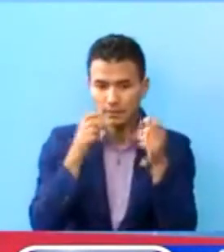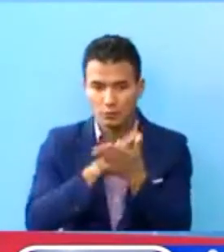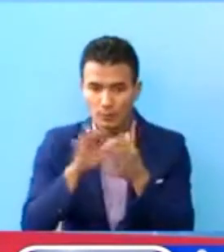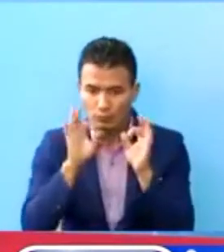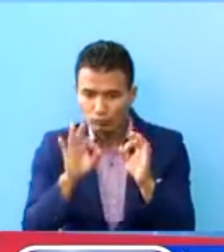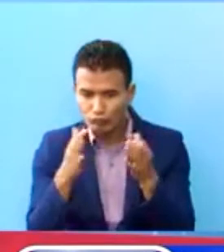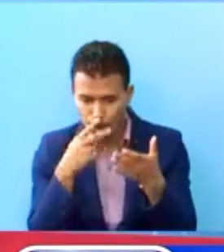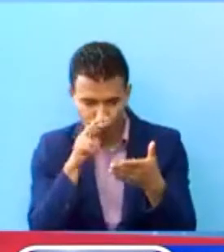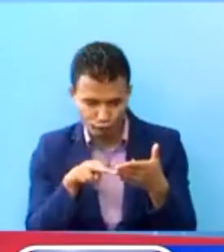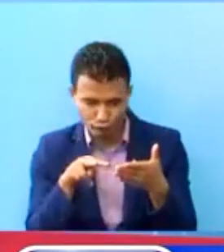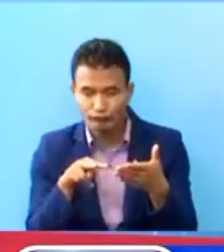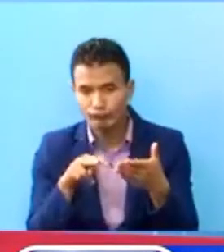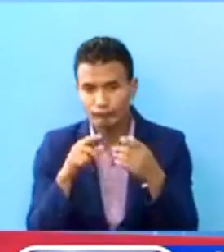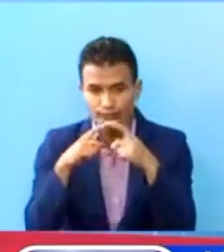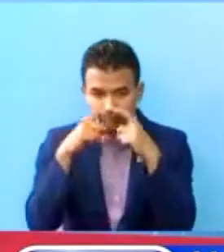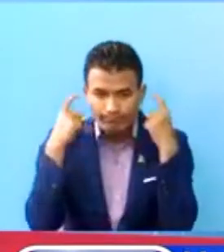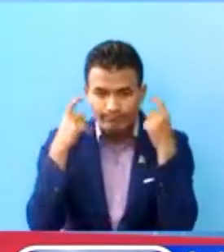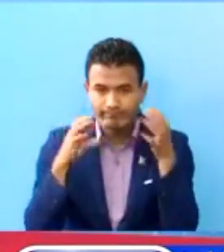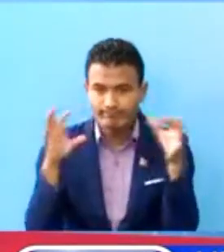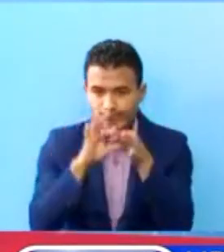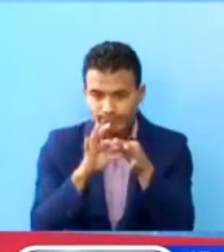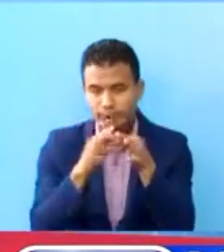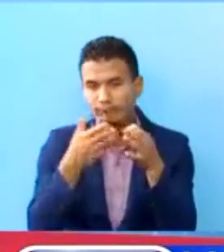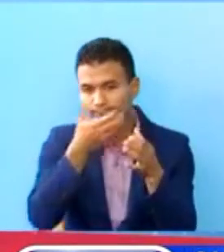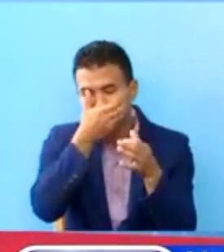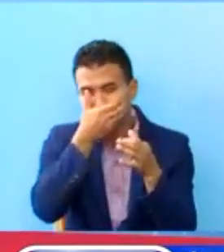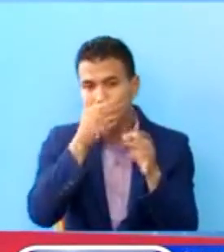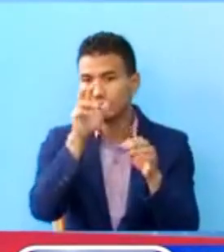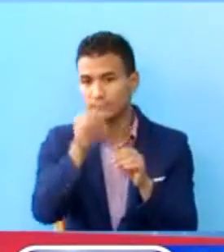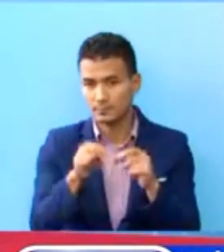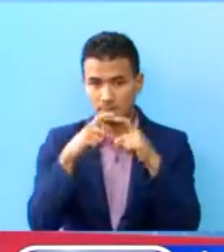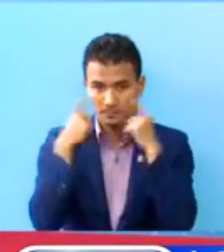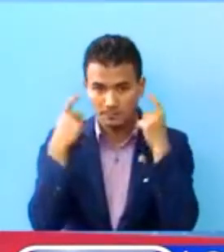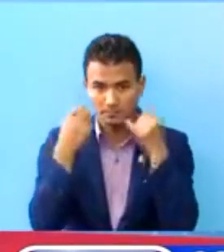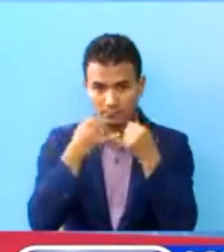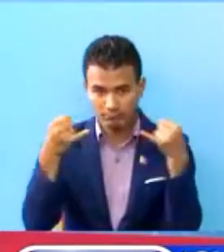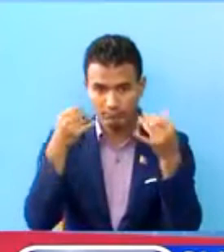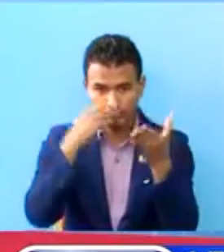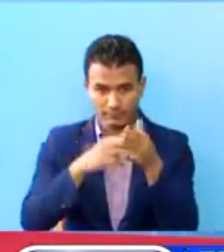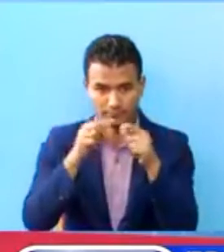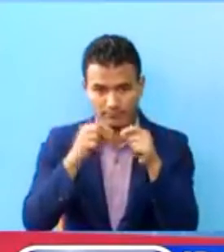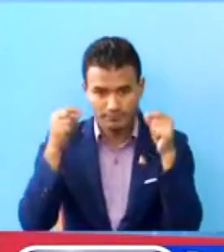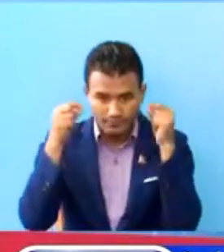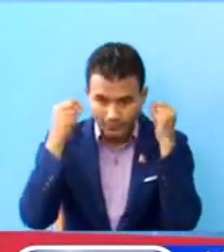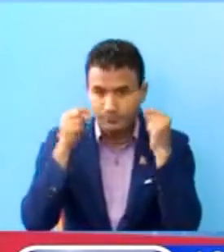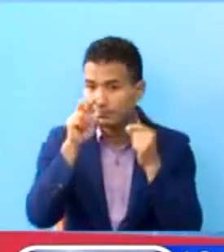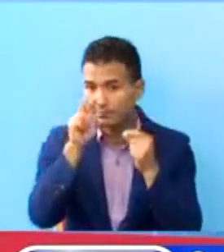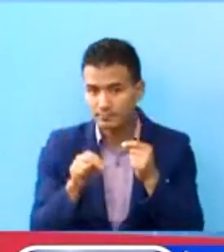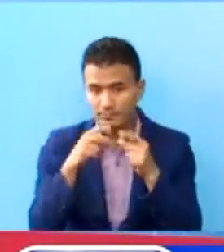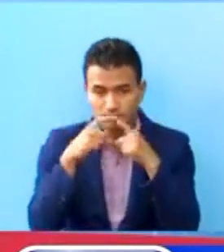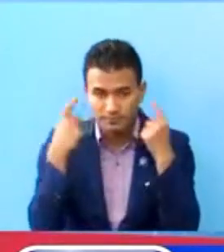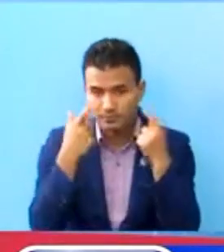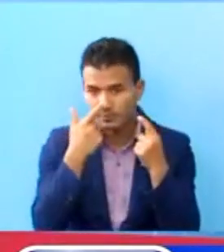हेर्ने, अनुहारमा टपक्क टाँसिने गरी मास्कलाई मिलाउने, मास्क लगाउँदा मास्कको तुनामा मात्र समाएर मास्क लगाउने,